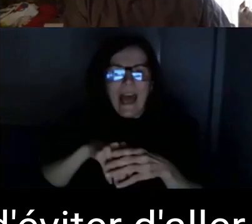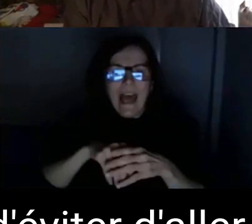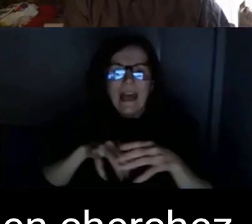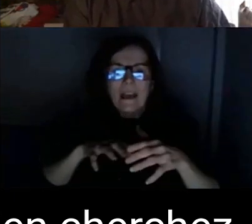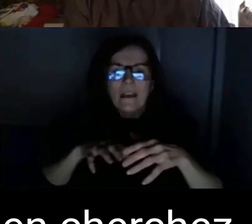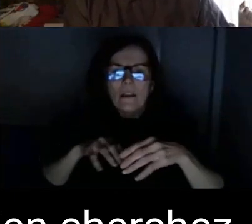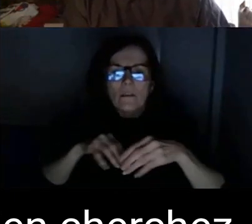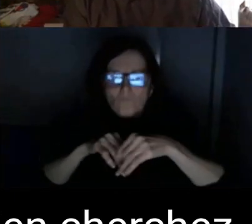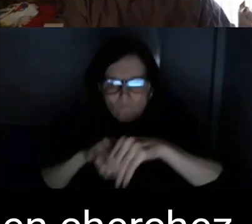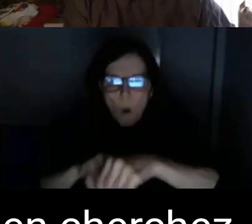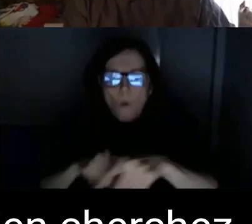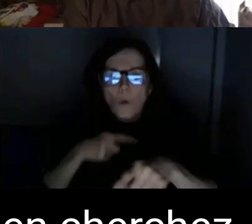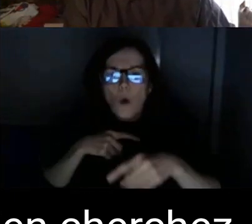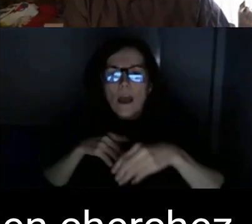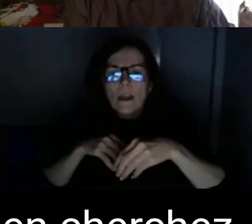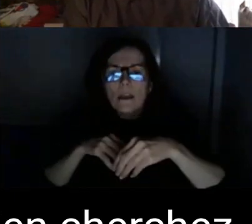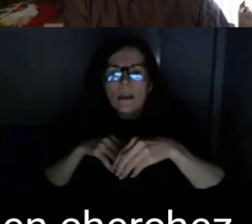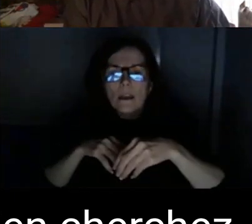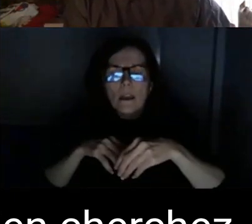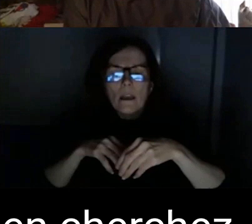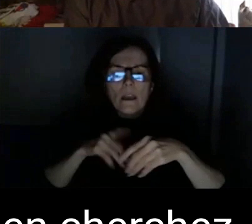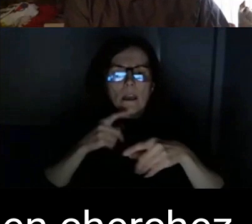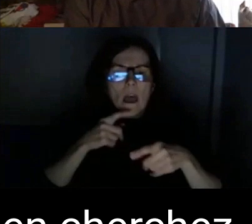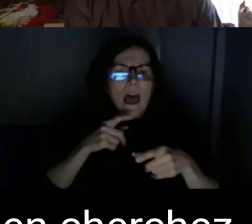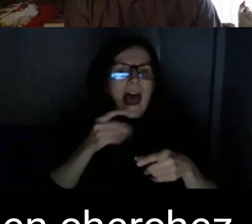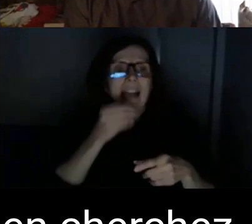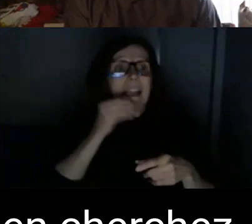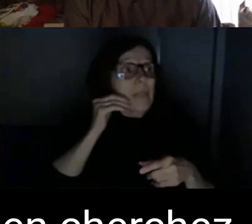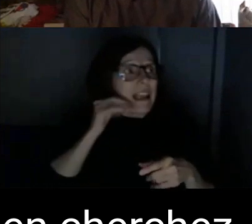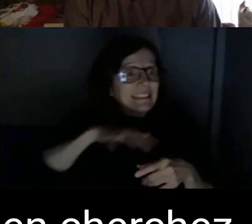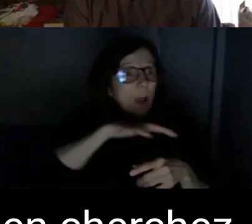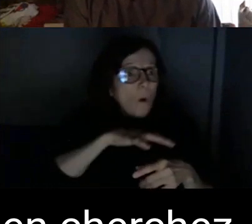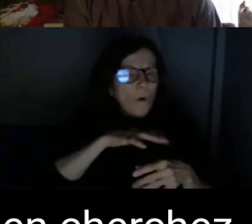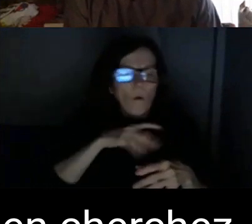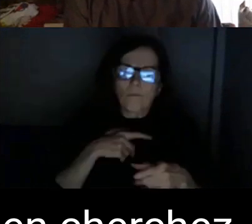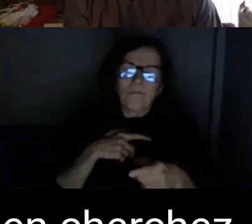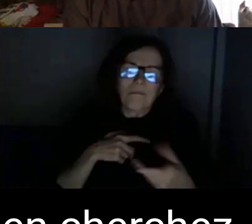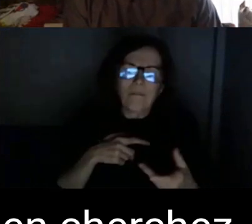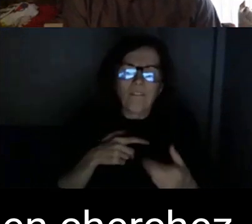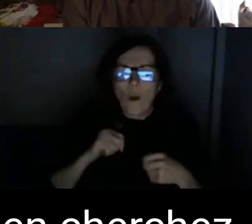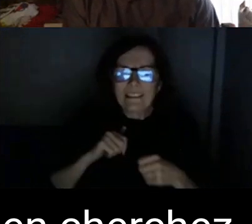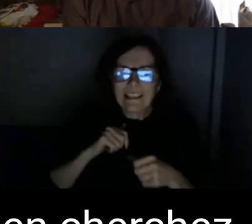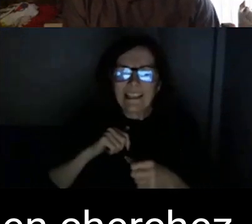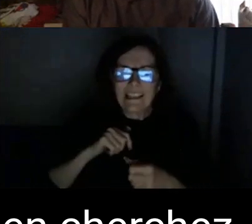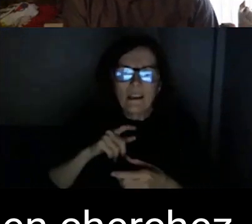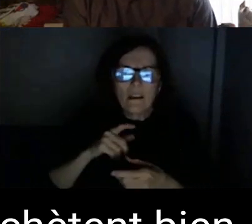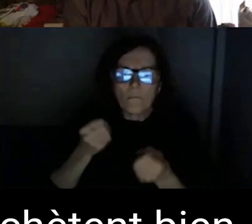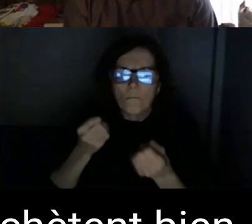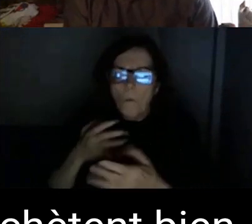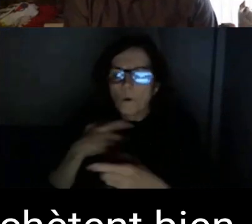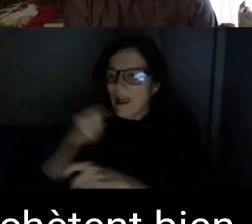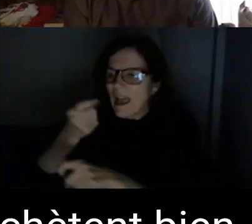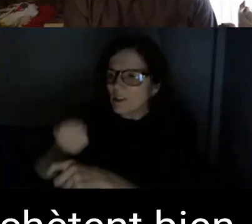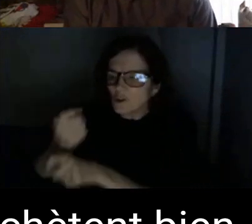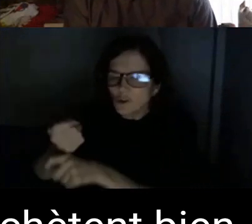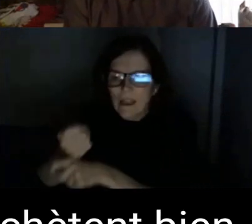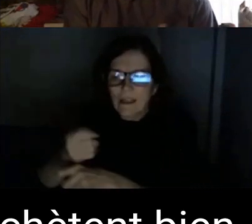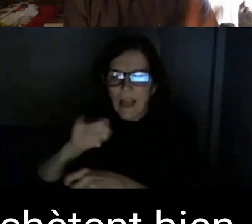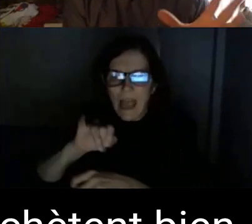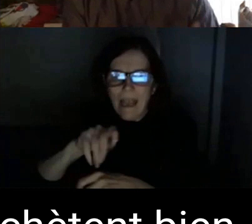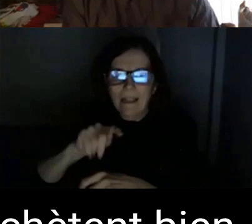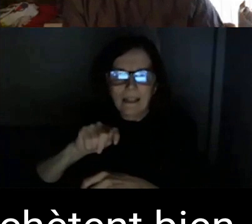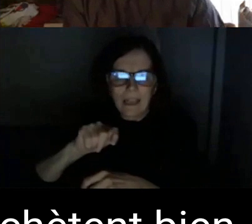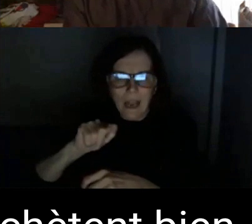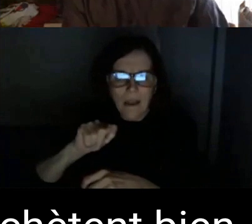d'éviter d'aller acheter des intrants. Mais encore là, si vous en cherchez, on peut s'écrire